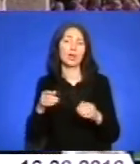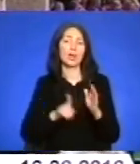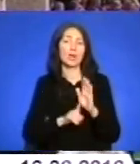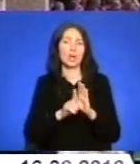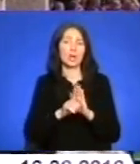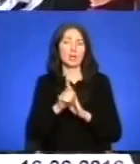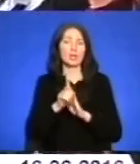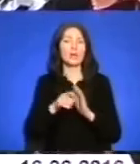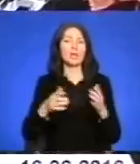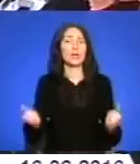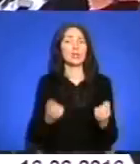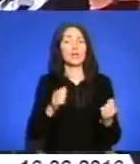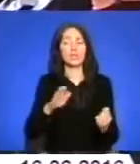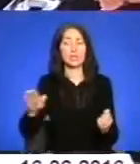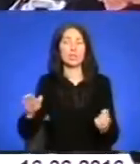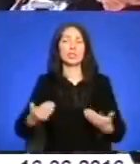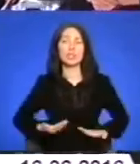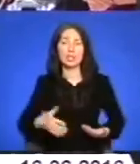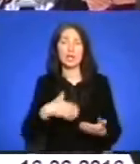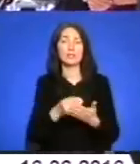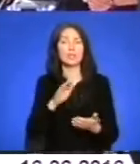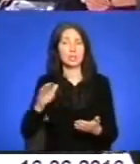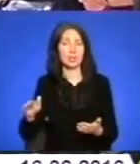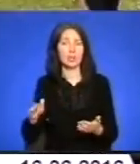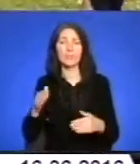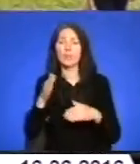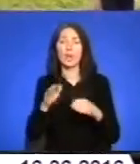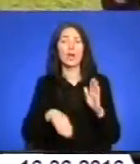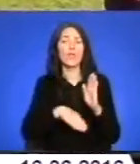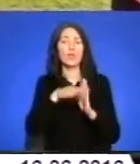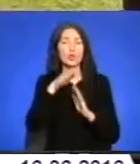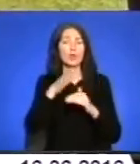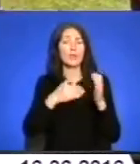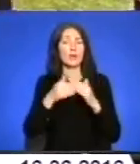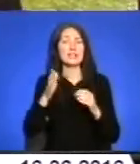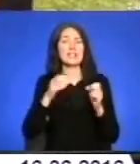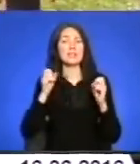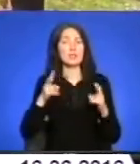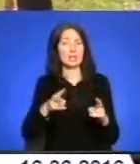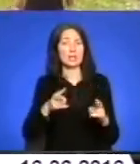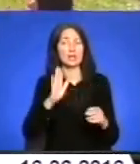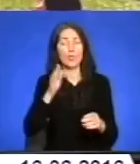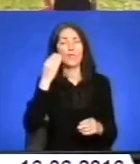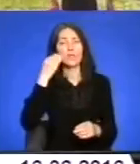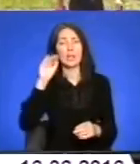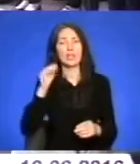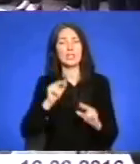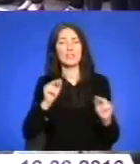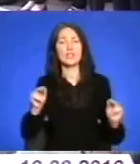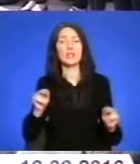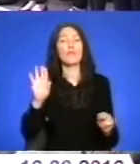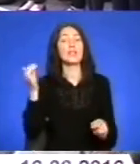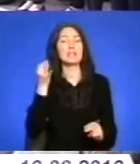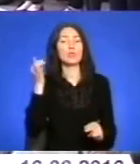дітей. Високої кваліфікації спеціаліст. Він був у нас найкращим вчителем в історії в